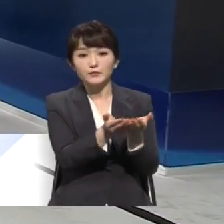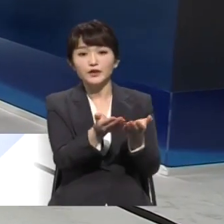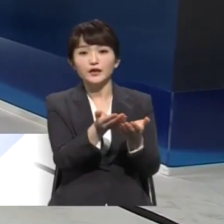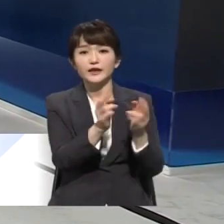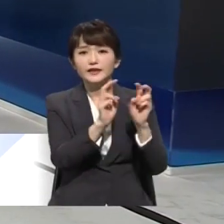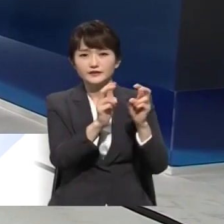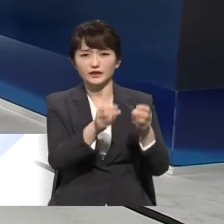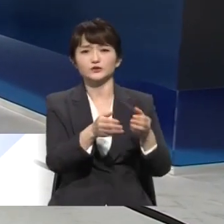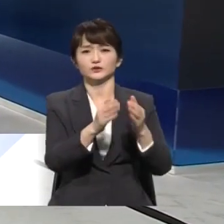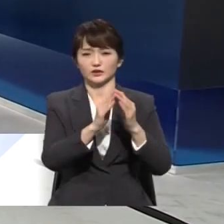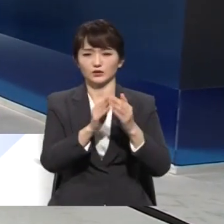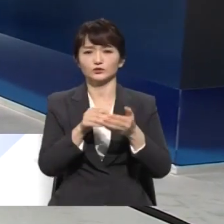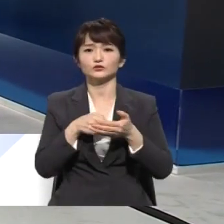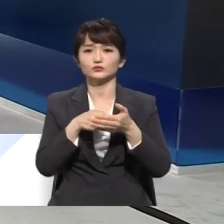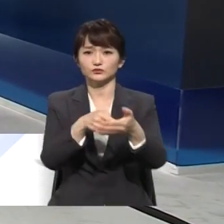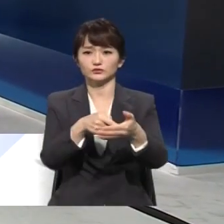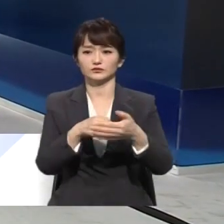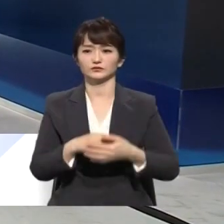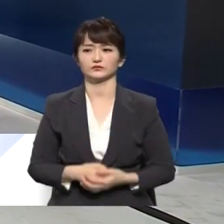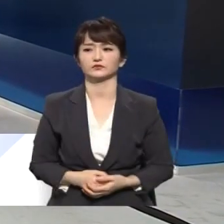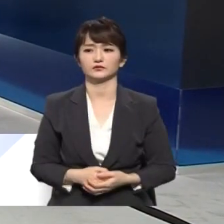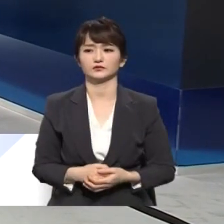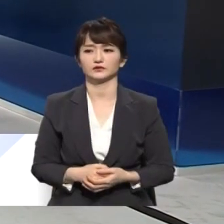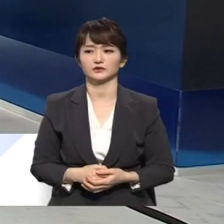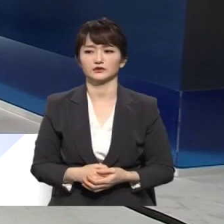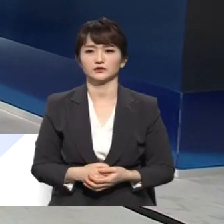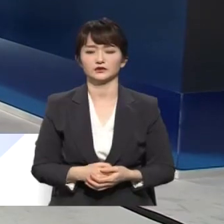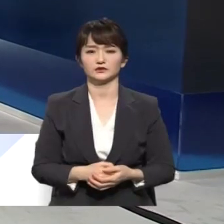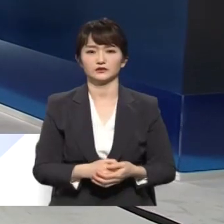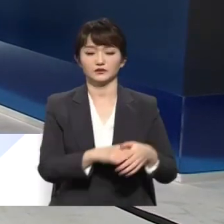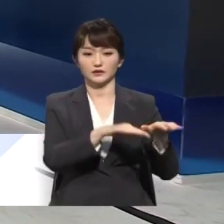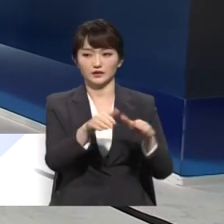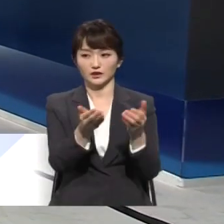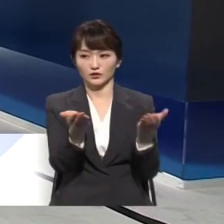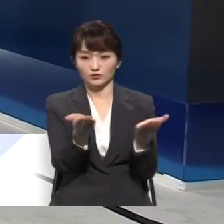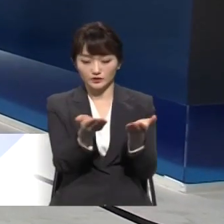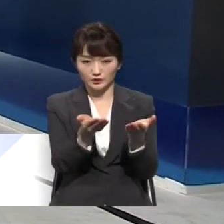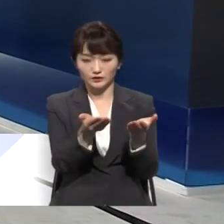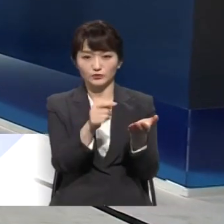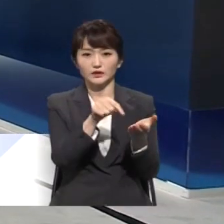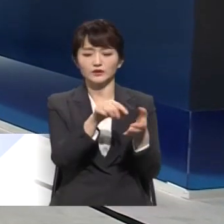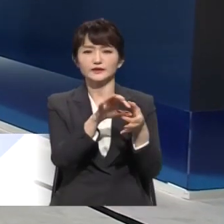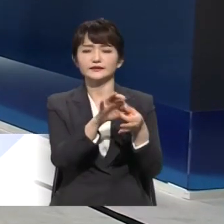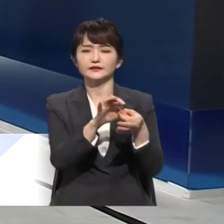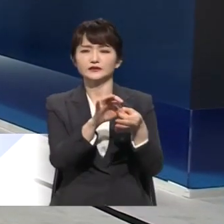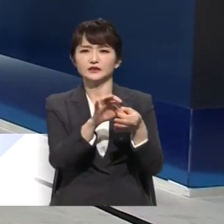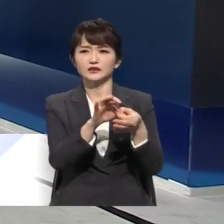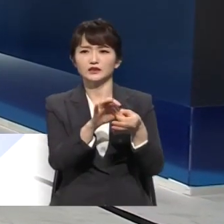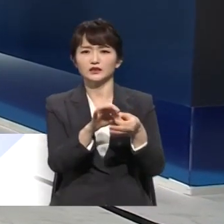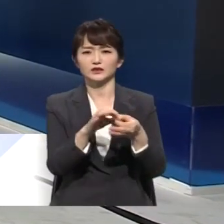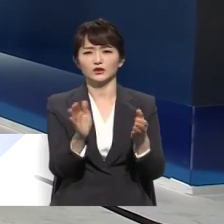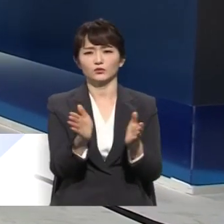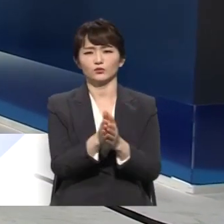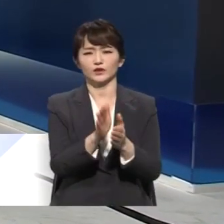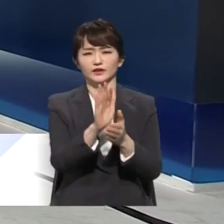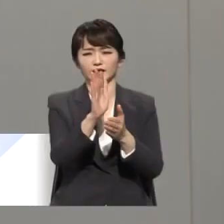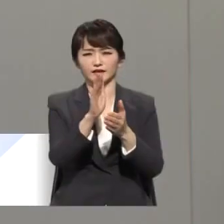조선 역시 지난 글로벌 선박 발주 량 37% 를 차지하며 화려하게 부활했습니다